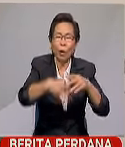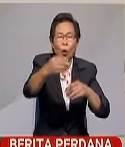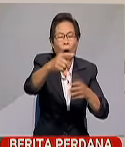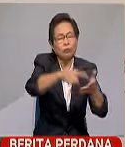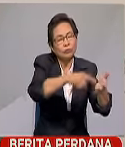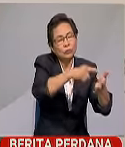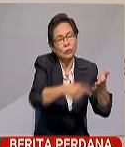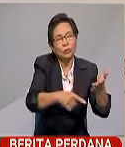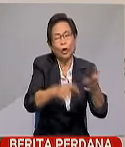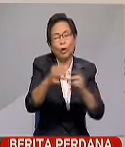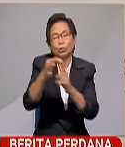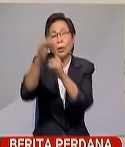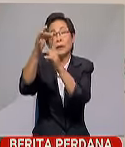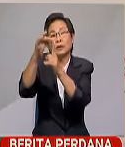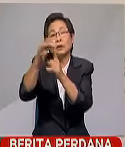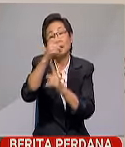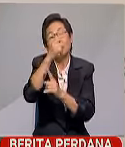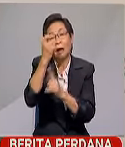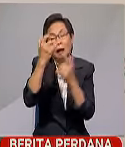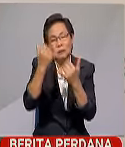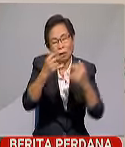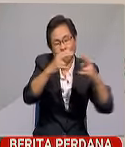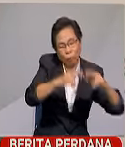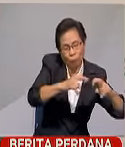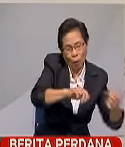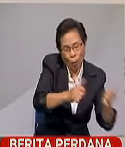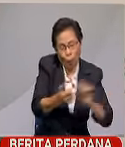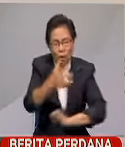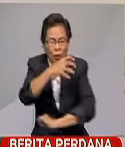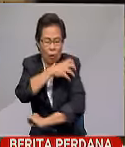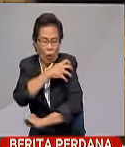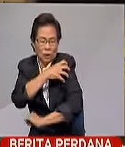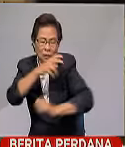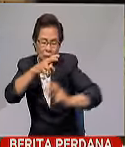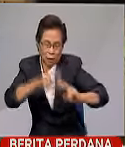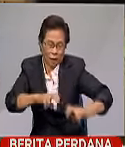komen secara khusus kerana ia sedang disiasat pihak berkuasa.